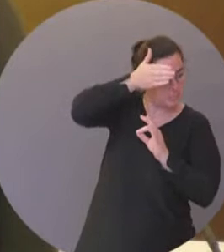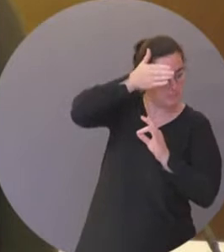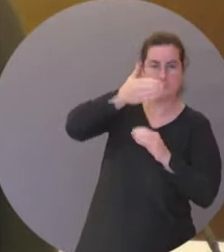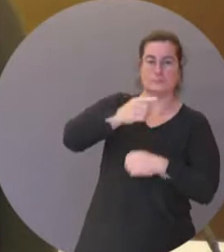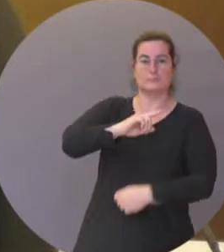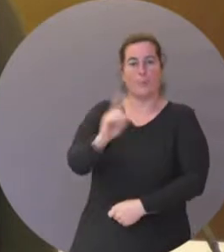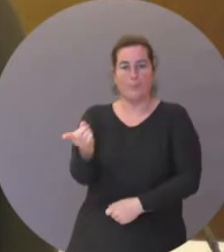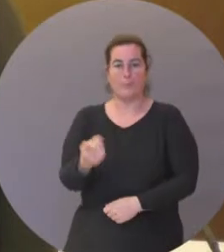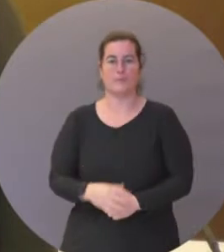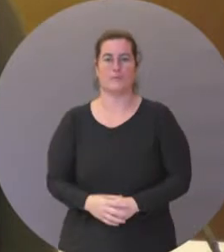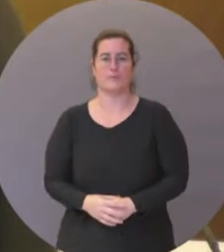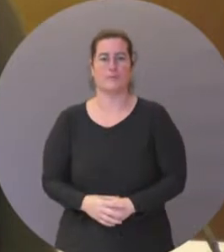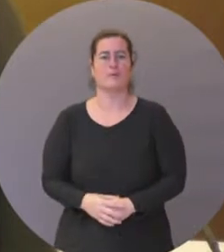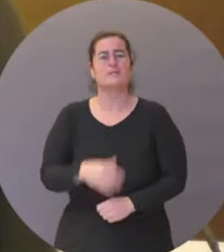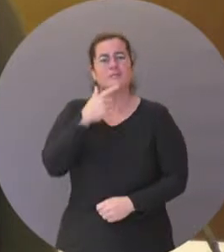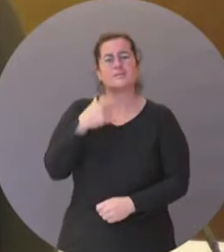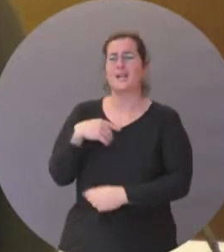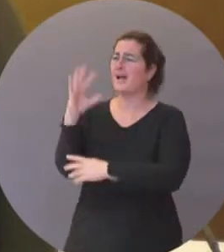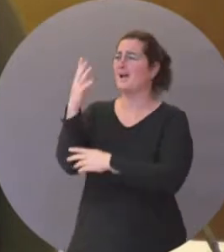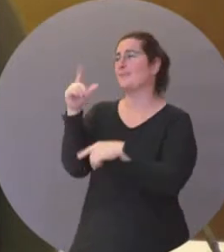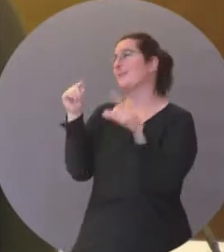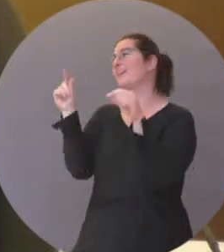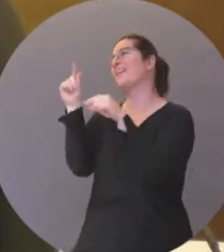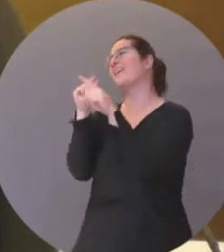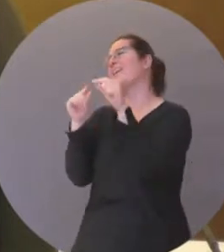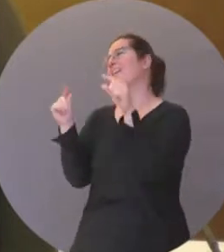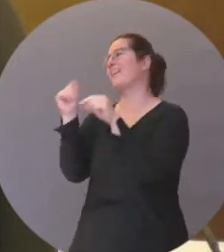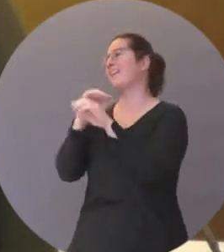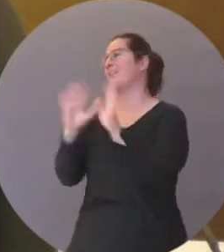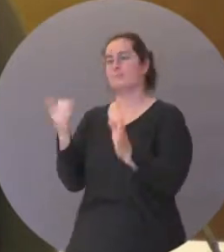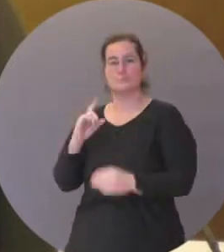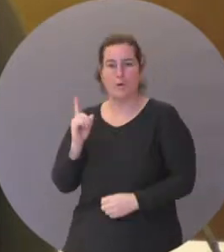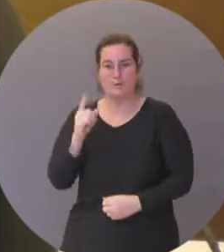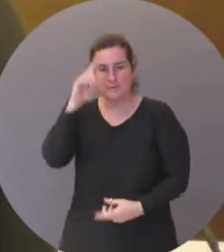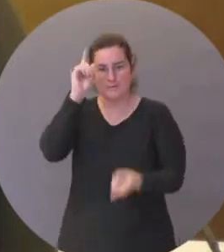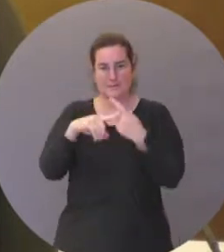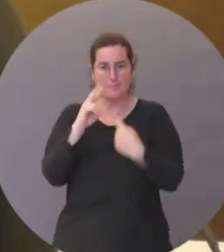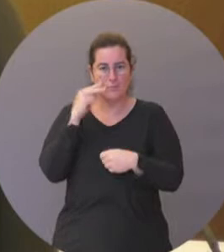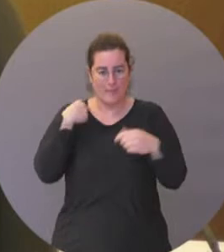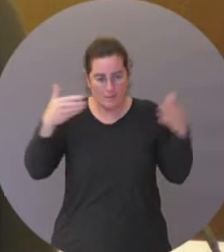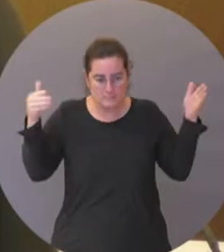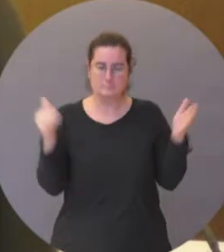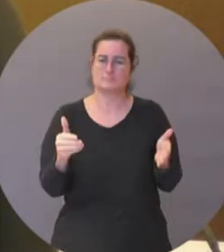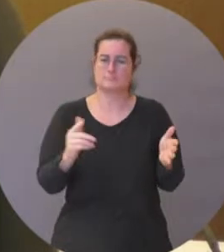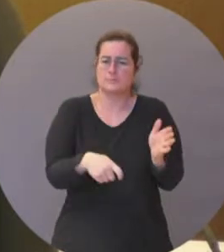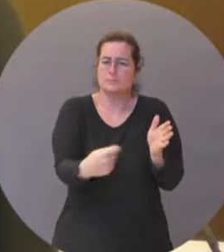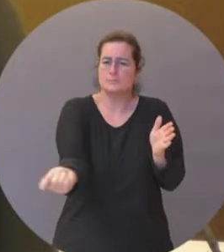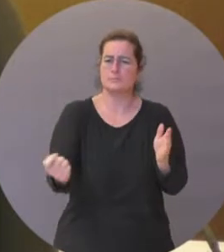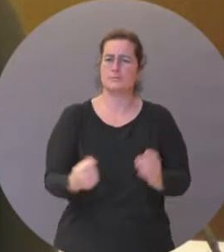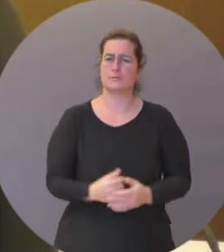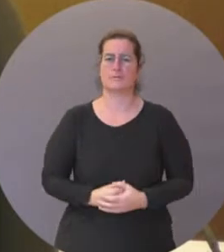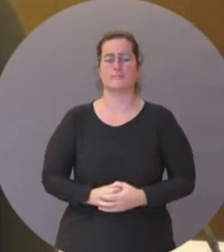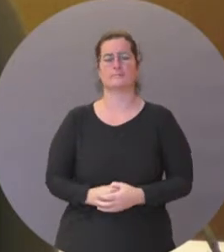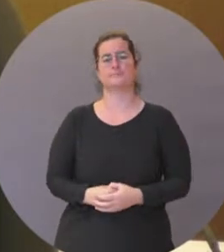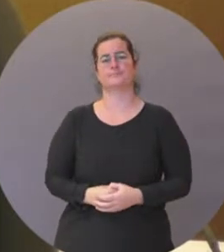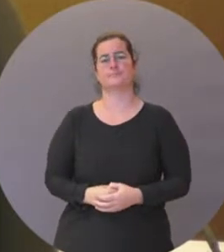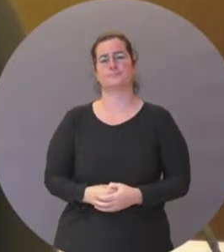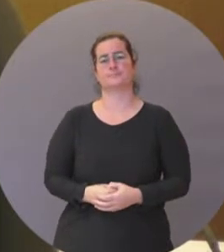uniquement aux arbres et aux petits oiseaux c'était aussi s'intéresser aux humains et que une